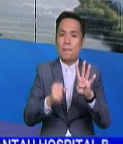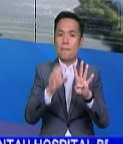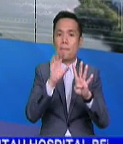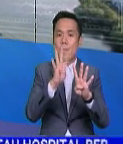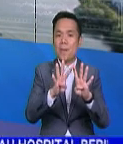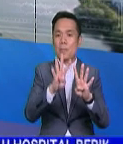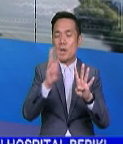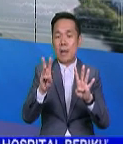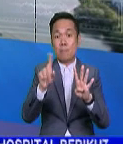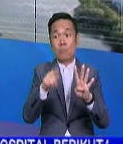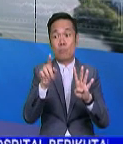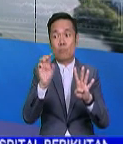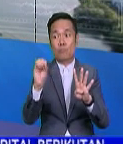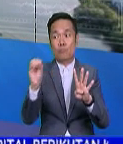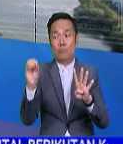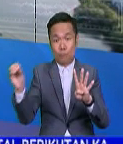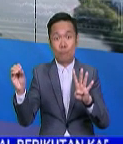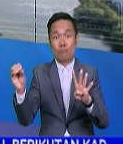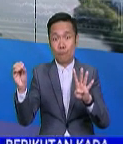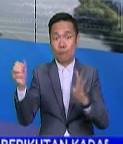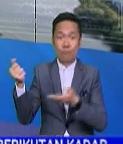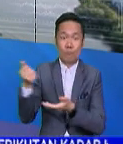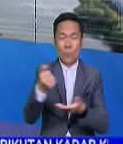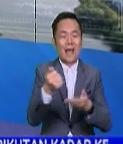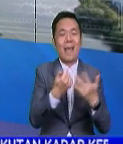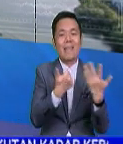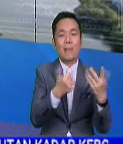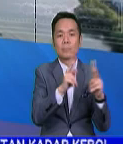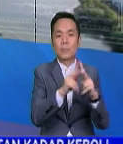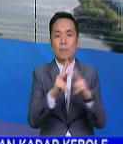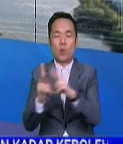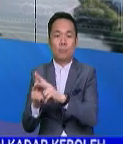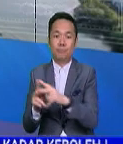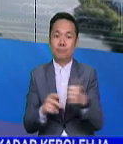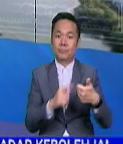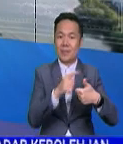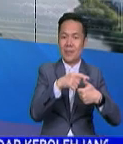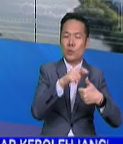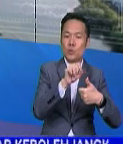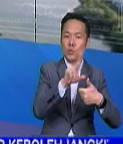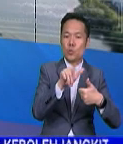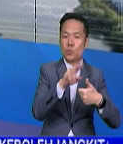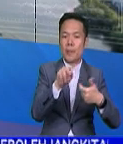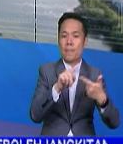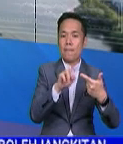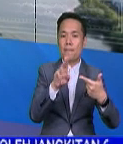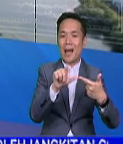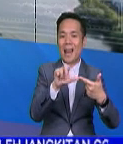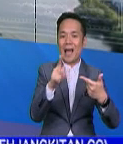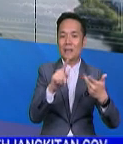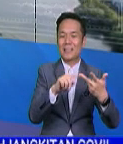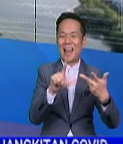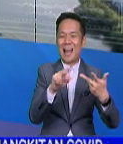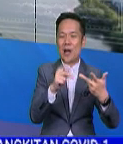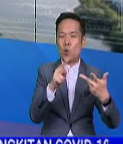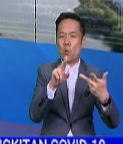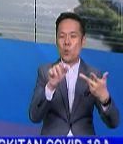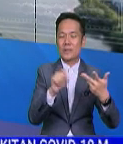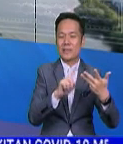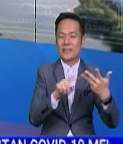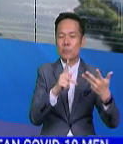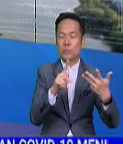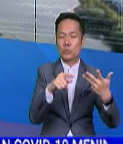446 Ringgit ini melibatkan penduduk 6 Kampung yaitu Kampung sulim telah bakal lengkuas pun